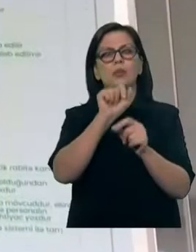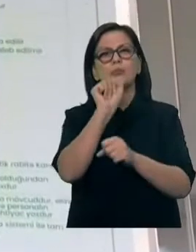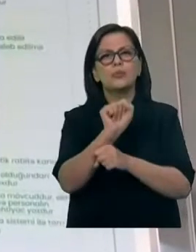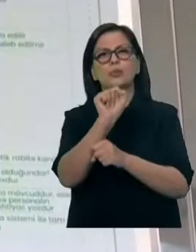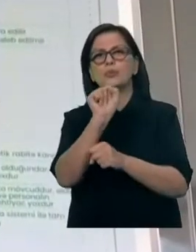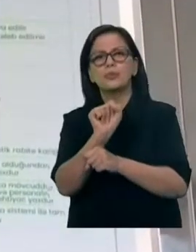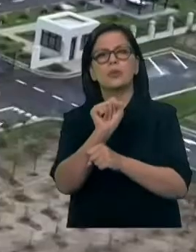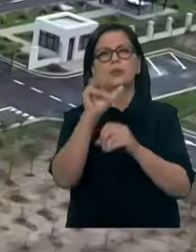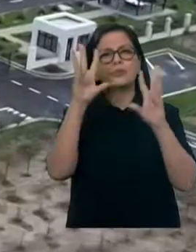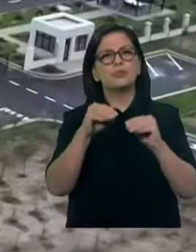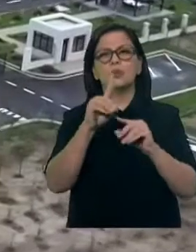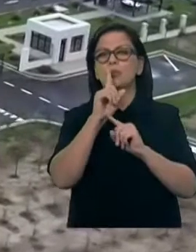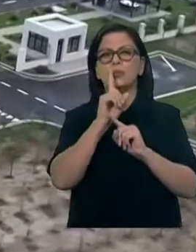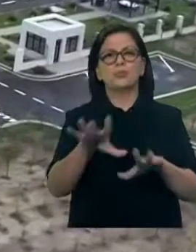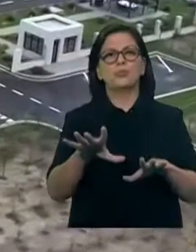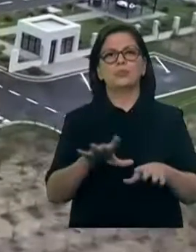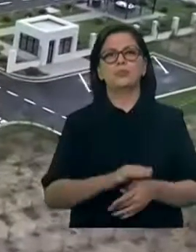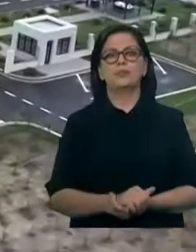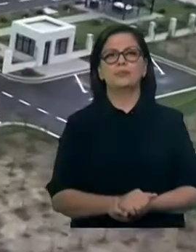tam aradan qaldırılır.